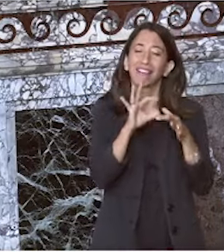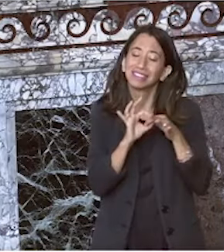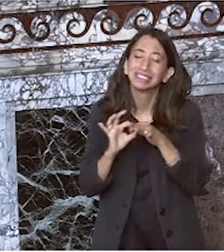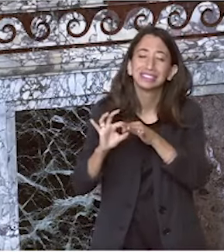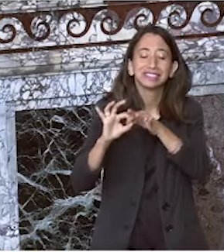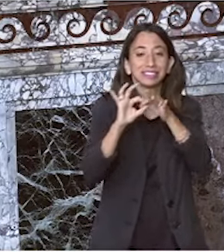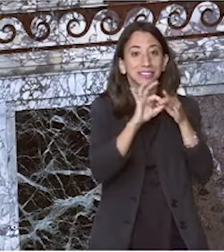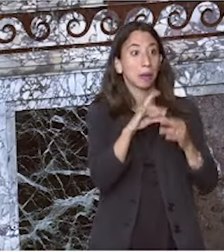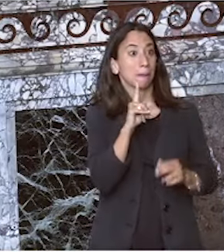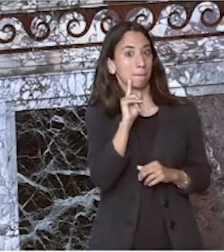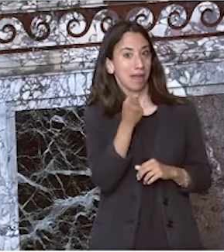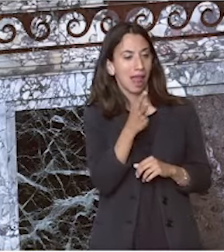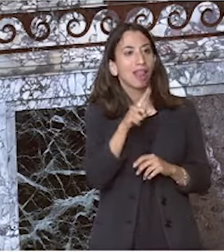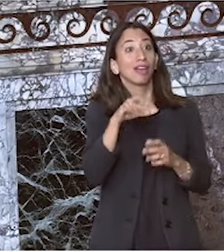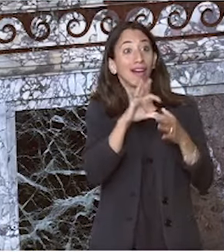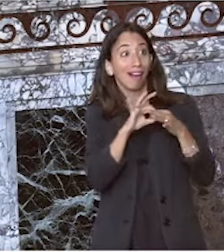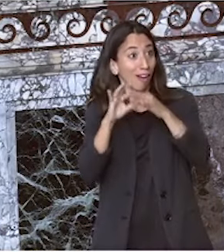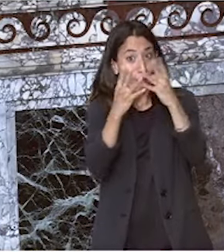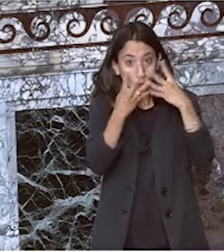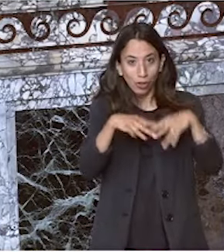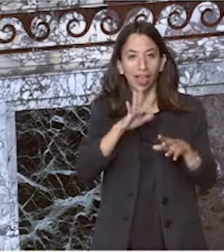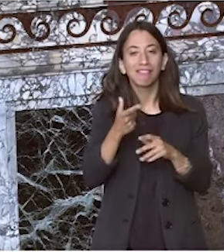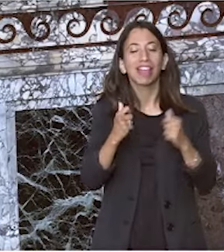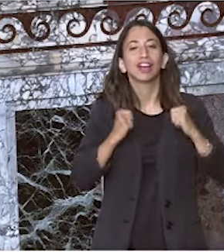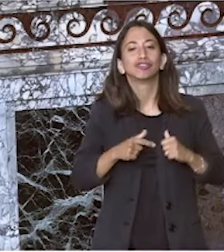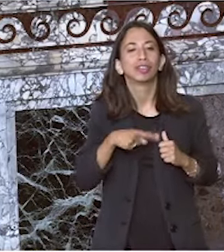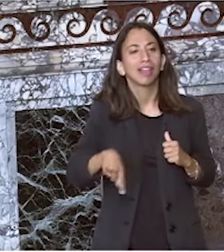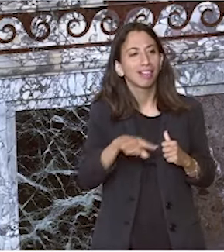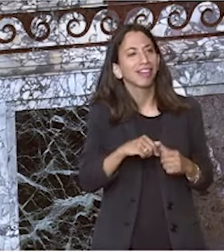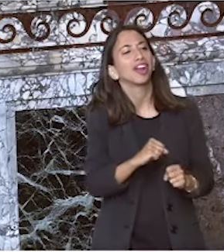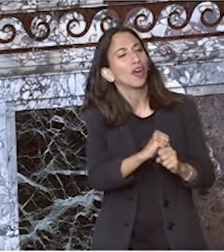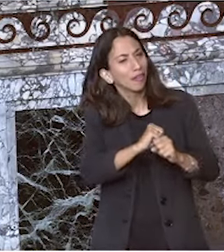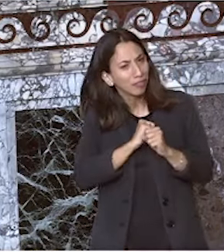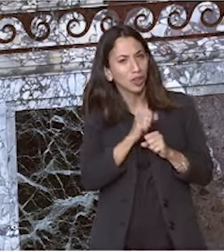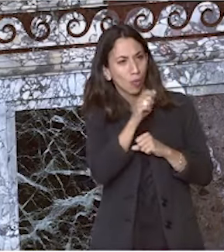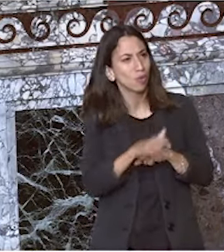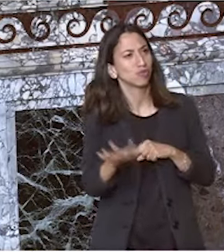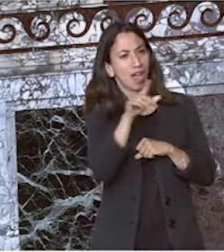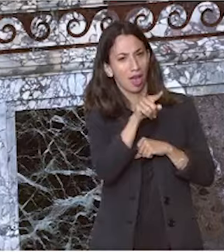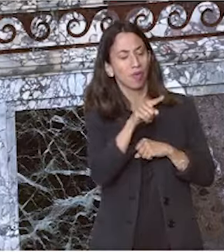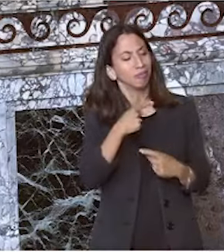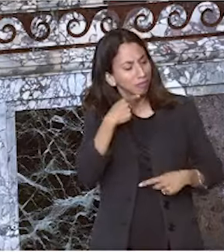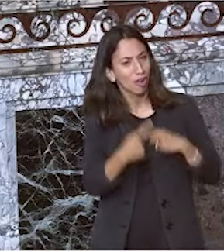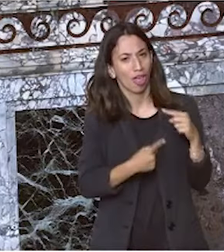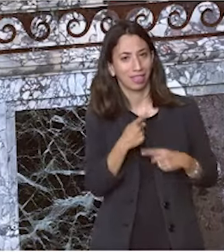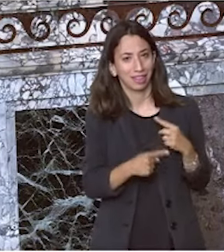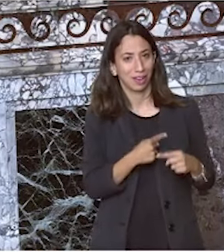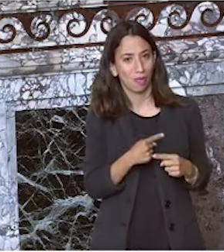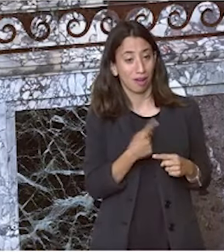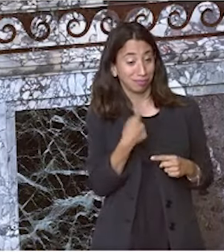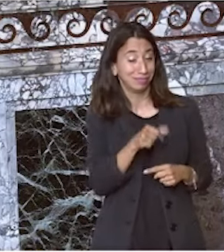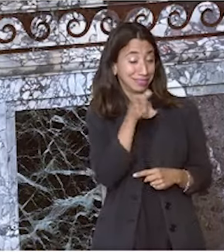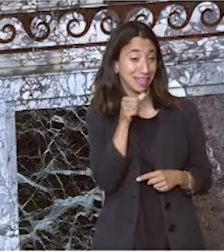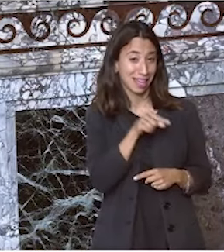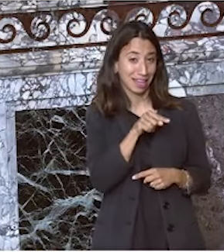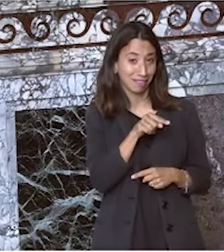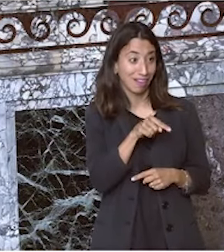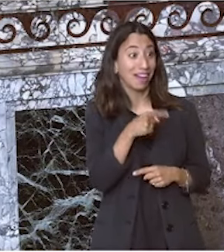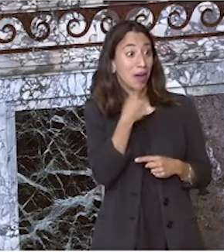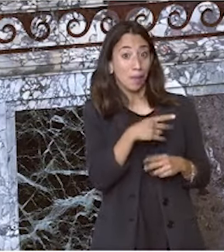cittadini ripongono nelle istituzioni europee e, in definitiva, nel futuro dell'Unione. Ciò consentirebbe